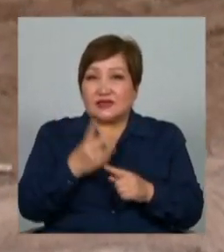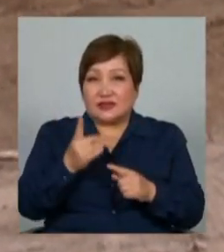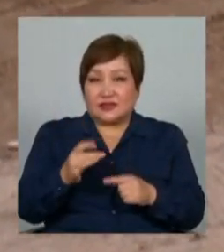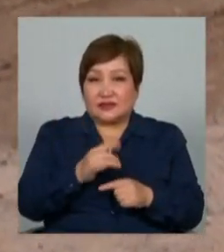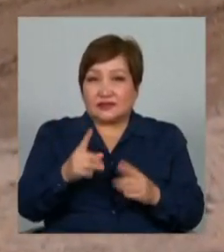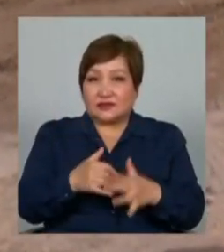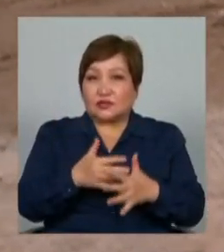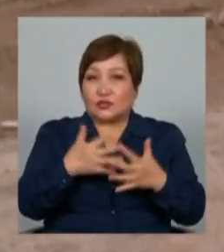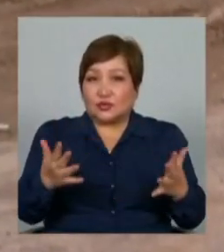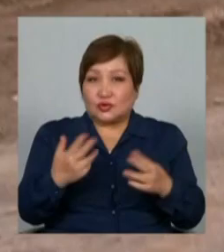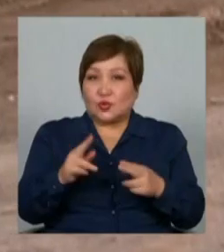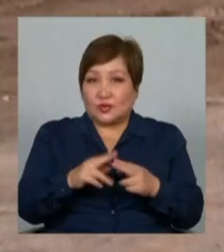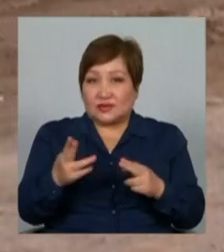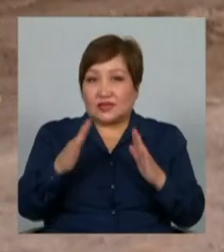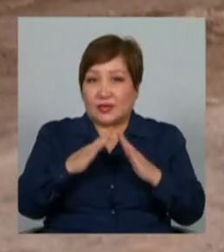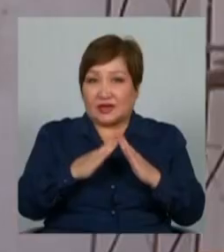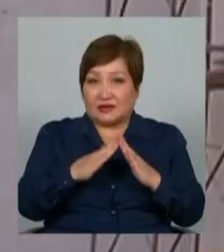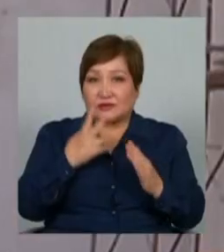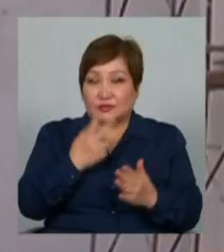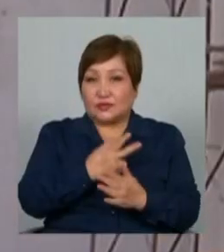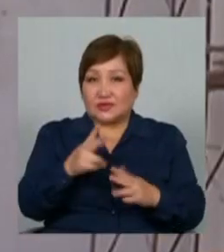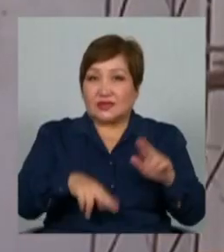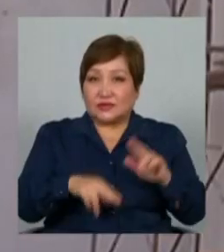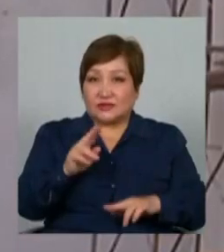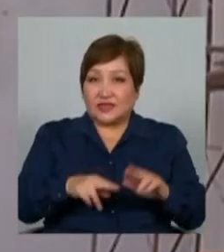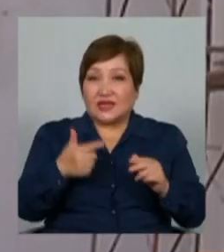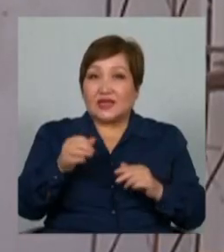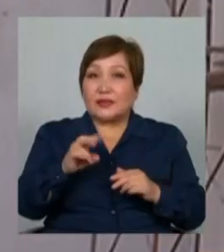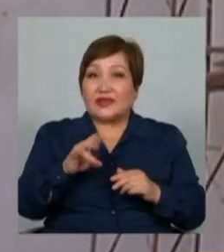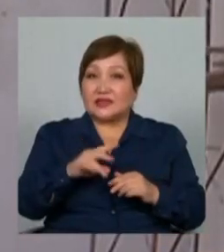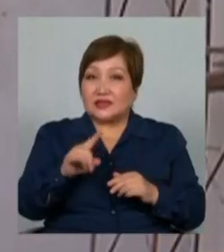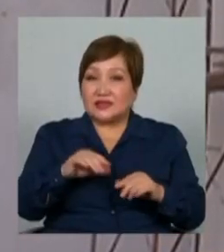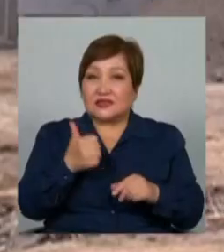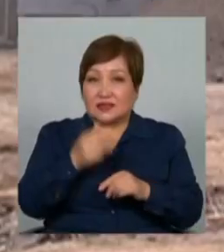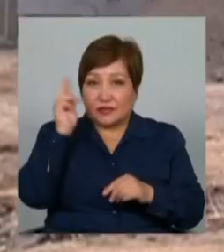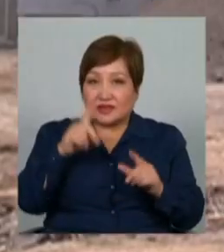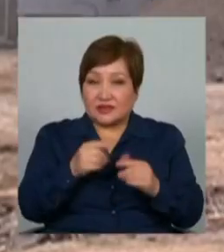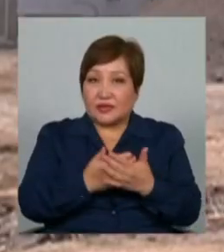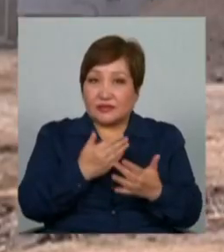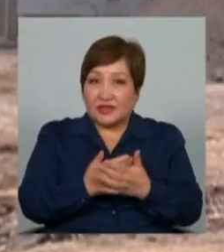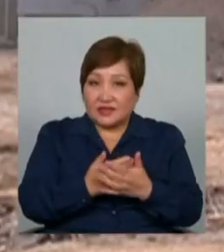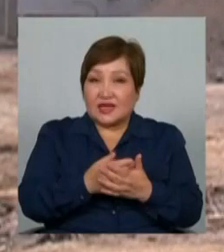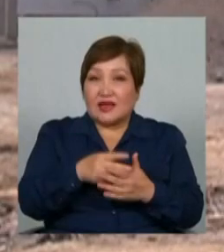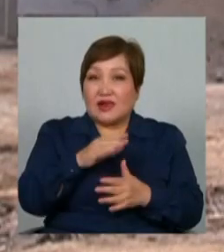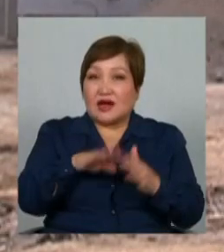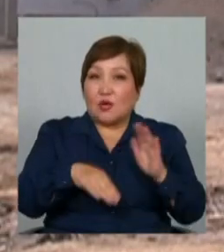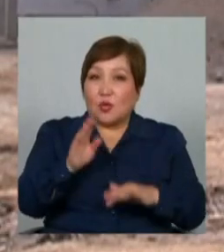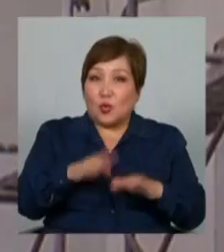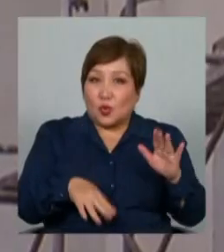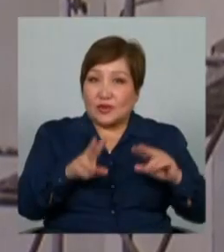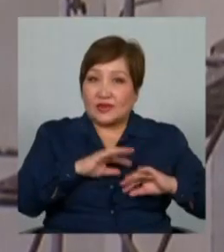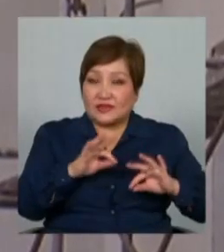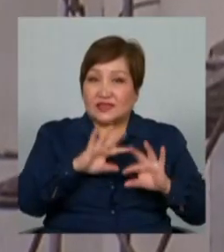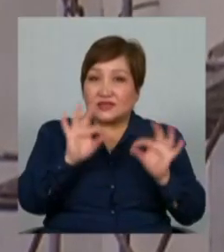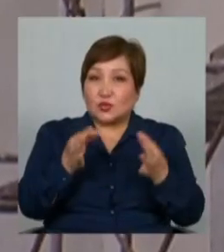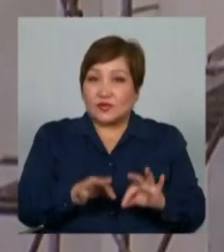мынадай ғимарат салынып жатыр. Гимназияда негізгі мектеп пәндерімен бейнелеу және қолданбалы өнер негіздері, сондай-ақ